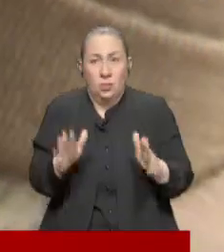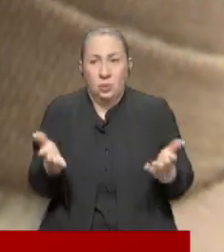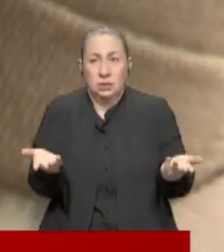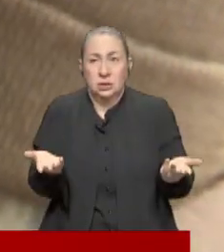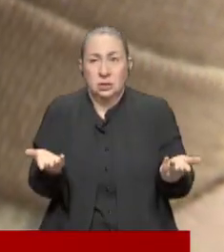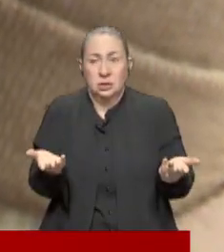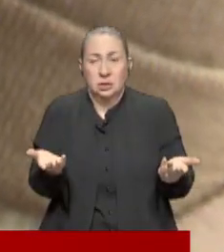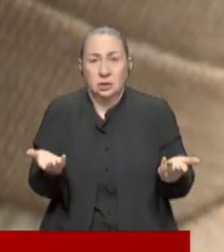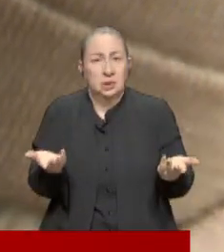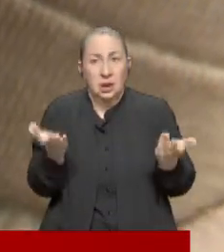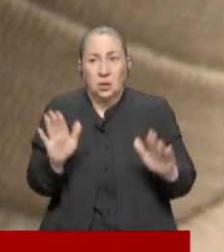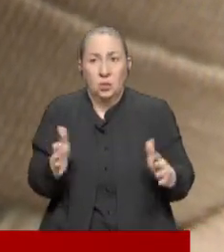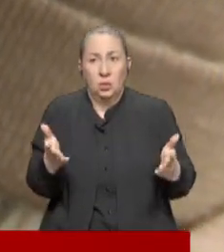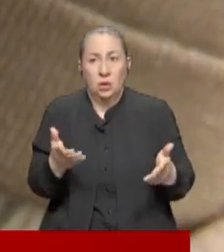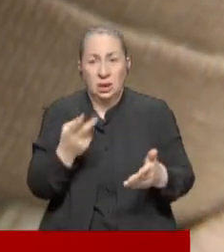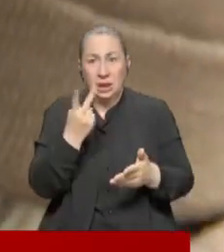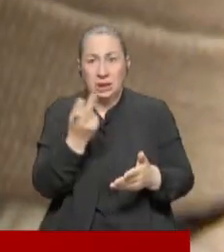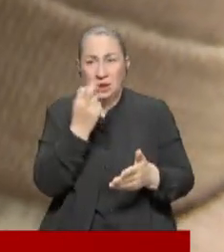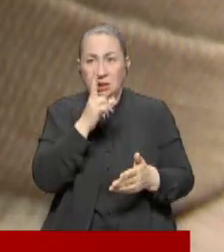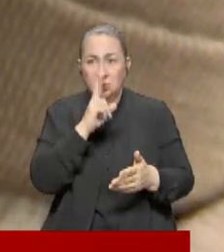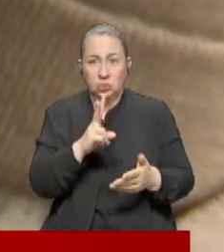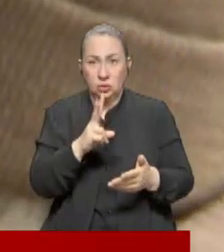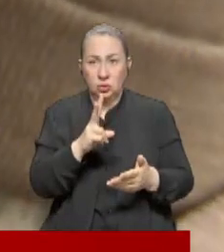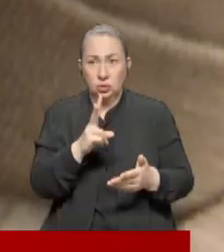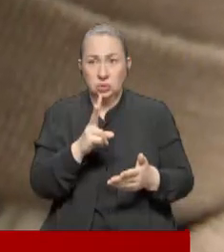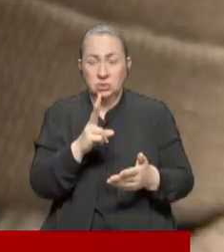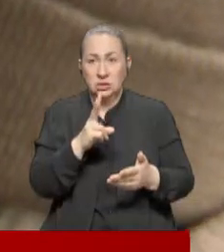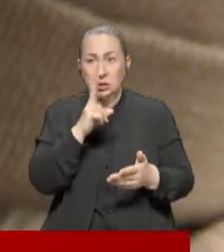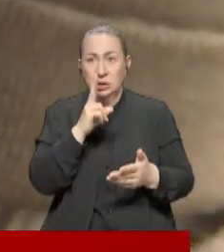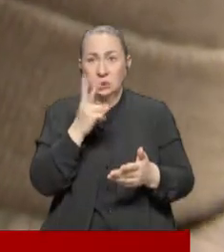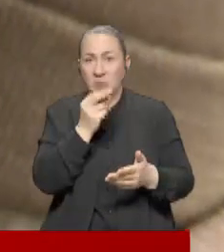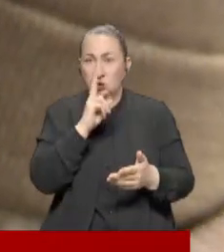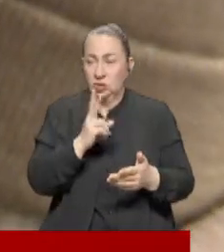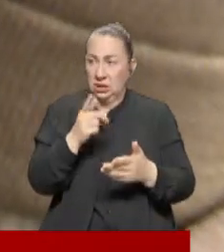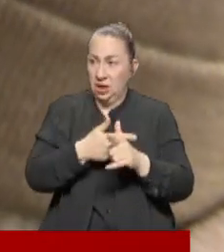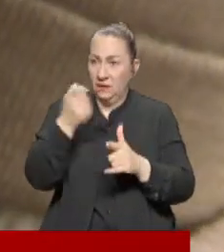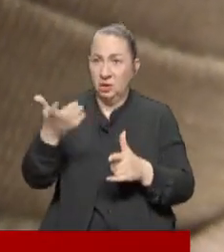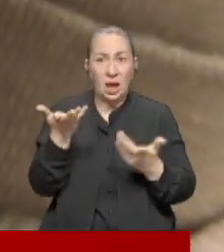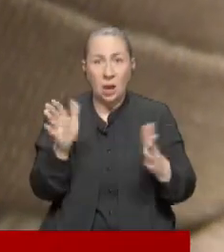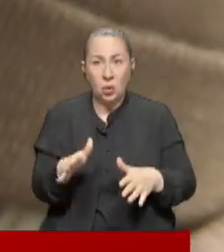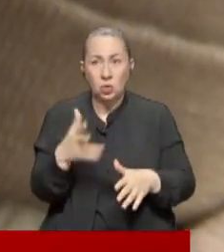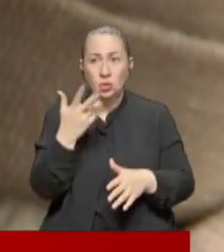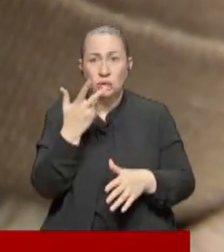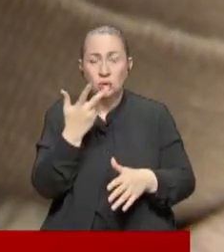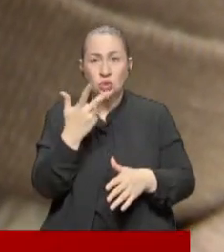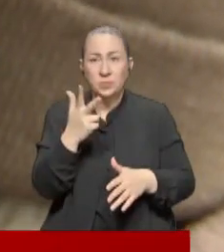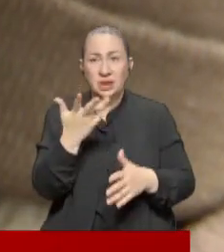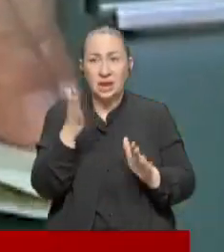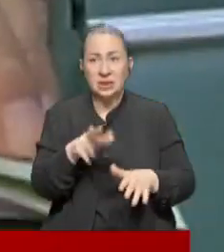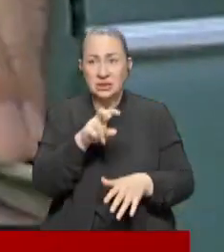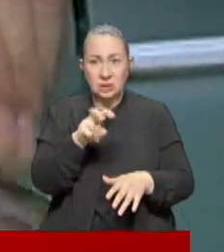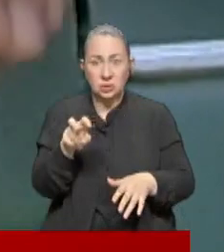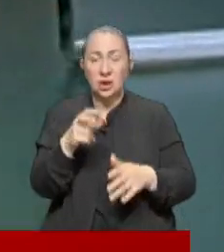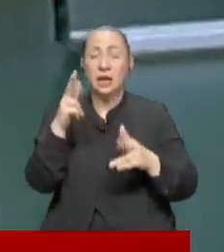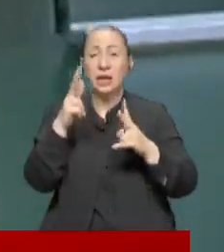ki? Ne kalıyor? 2 milyar 200 milyon ki 200 kira veriyorum. Kalan ne kalıyor? 3 milyondan ne kalır üstüne?